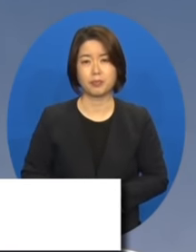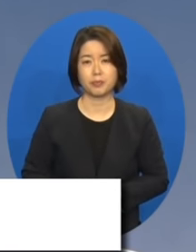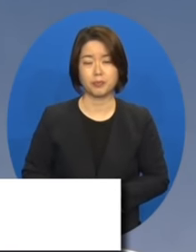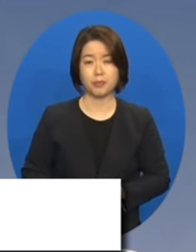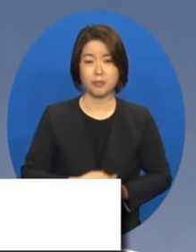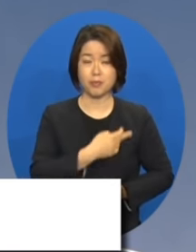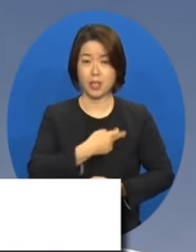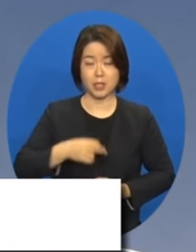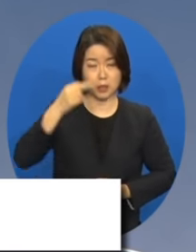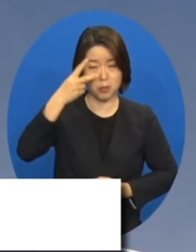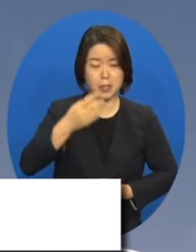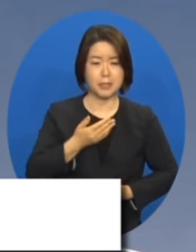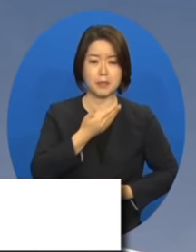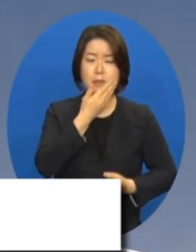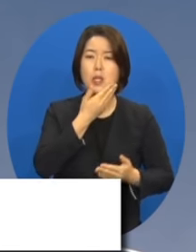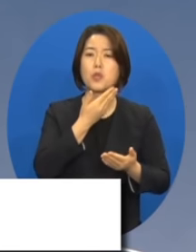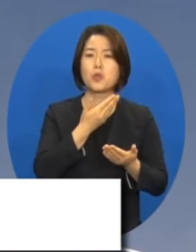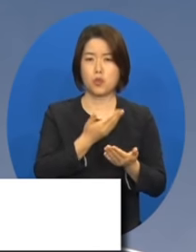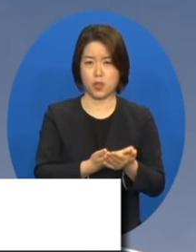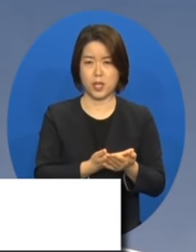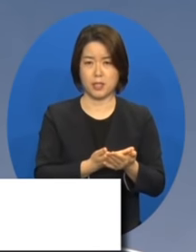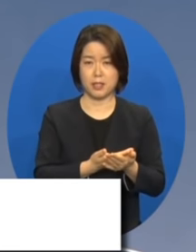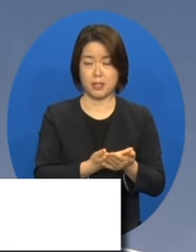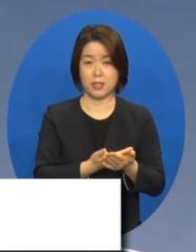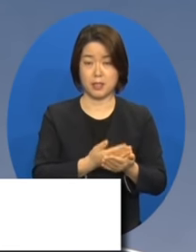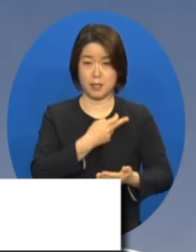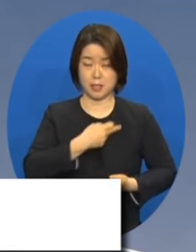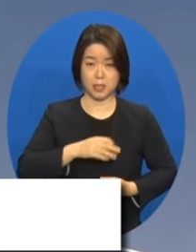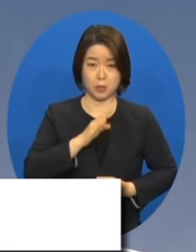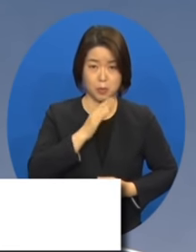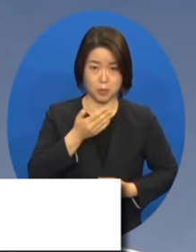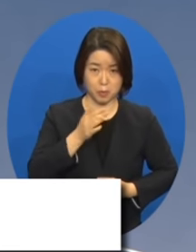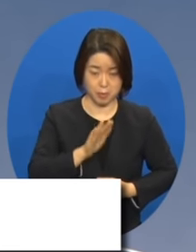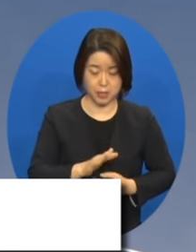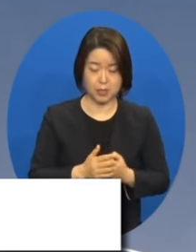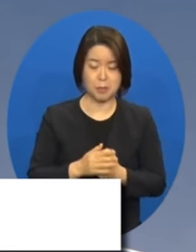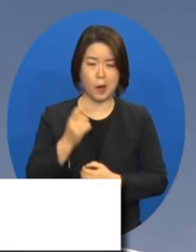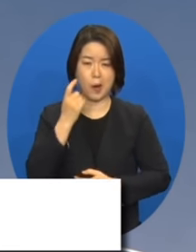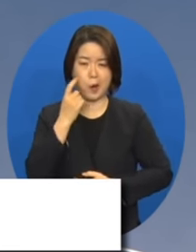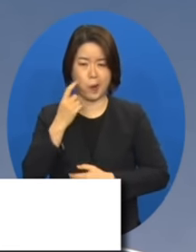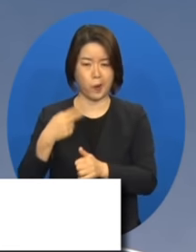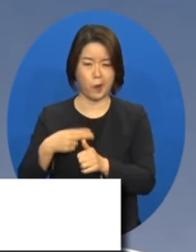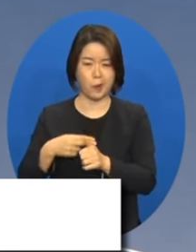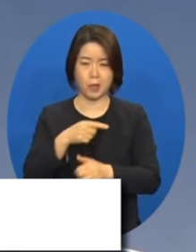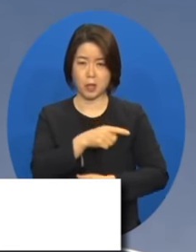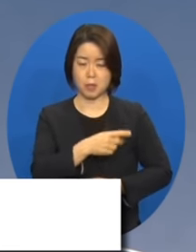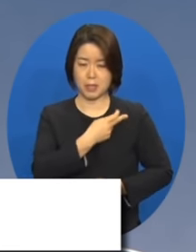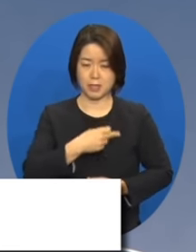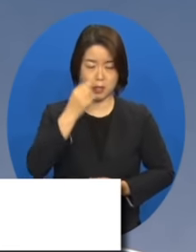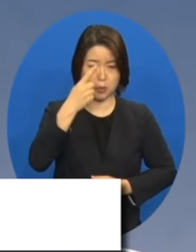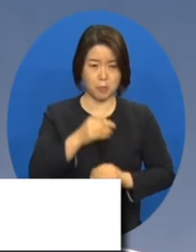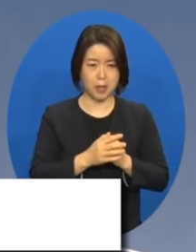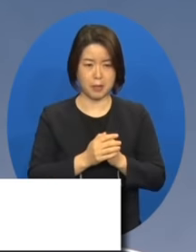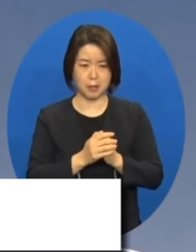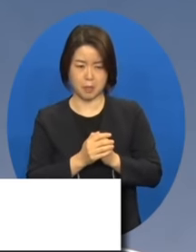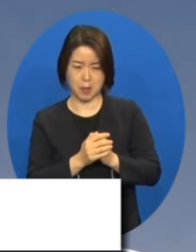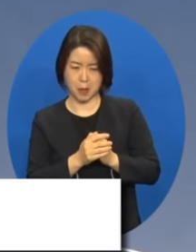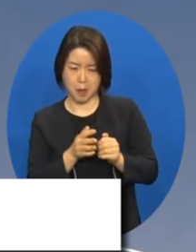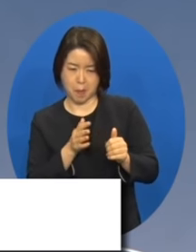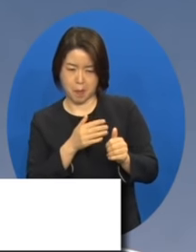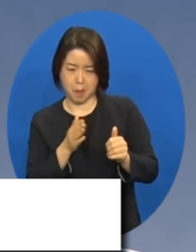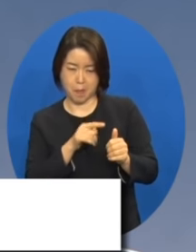이지만 거짓 교사들이 사도 바울을 모함하고 사도 바울을 비난하는 일이